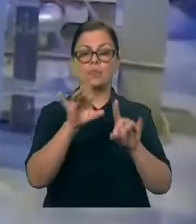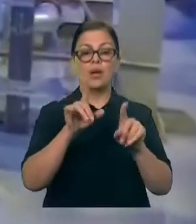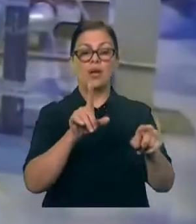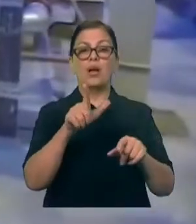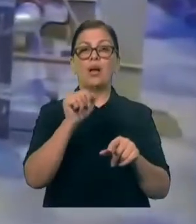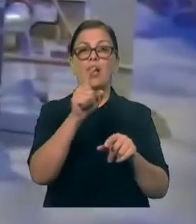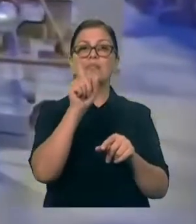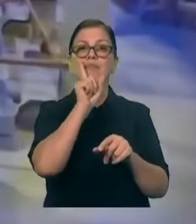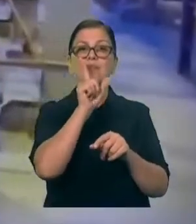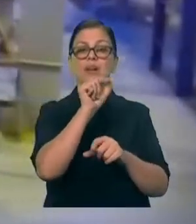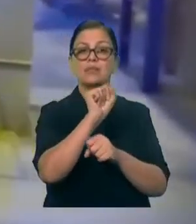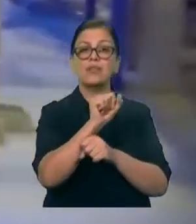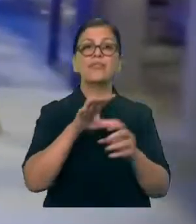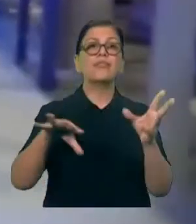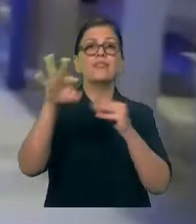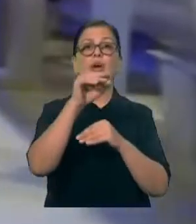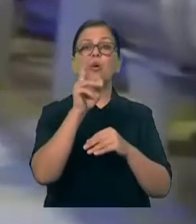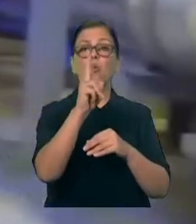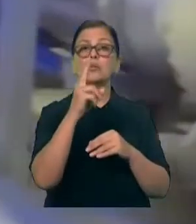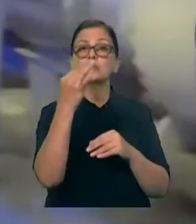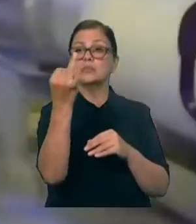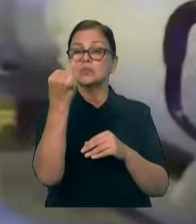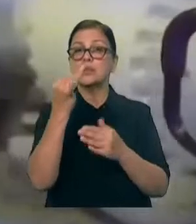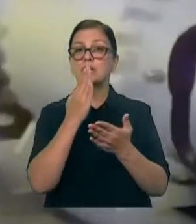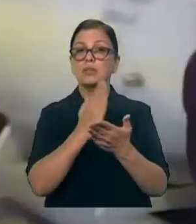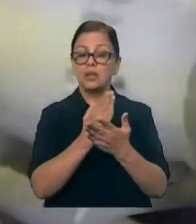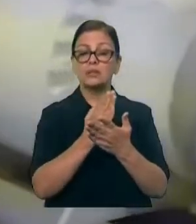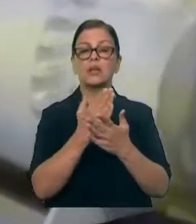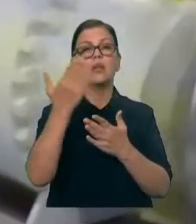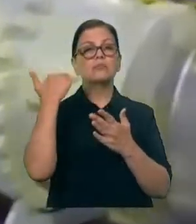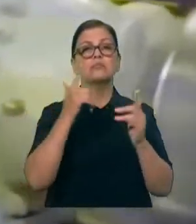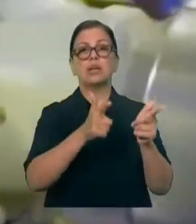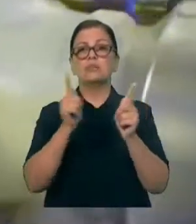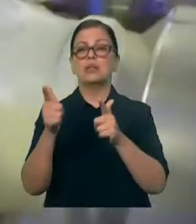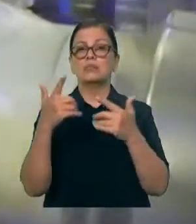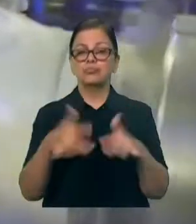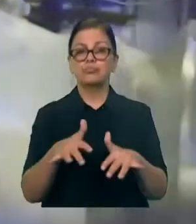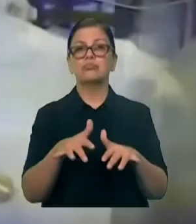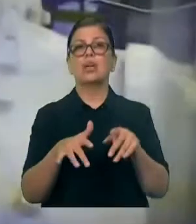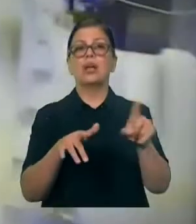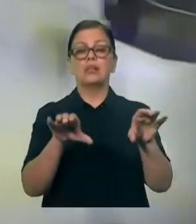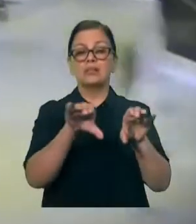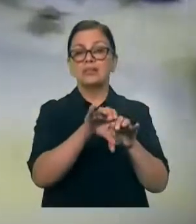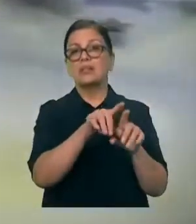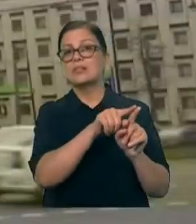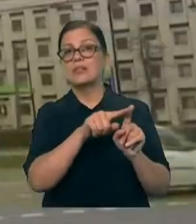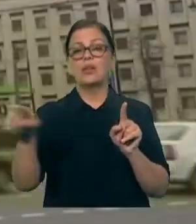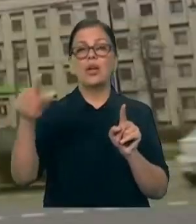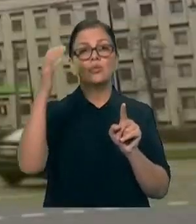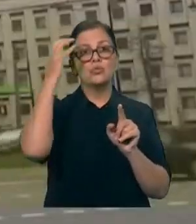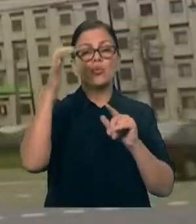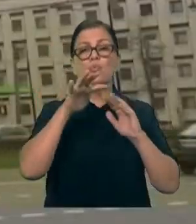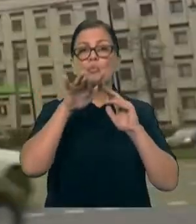dayandırılması bütün maraqlı tərəflərlə əvvəlcədən razılaşdırılıb. Türk axını kəməri ilə Rusiyadan Qaradəniz